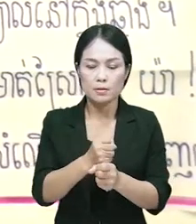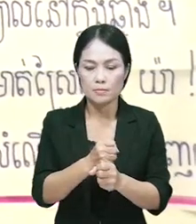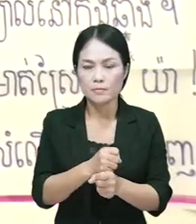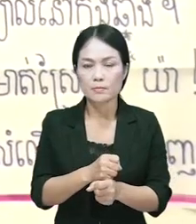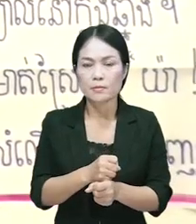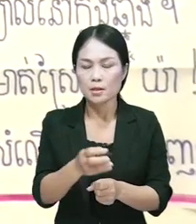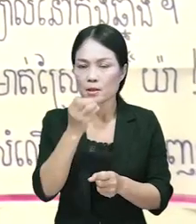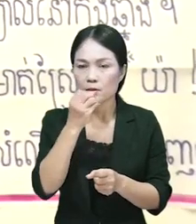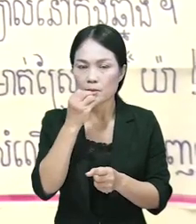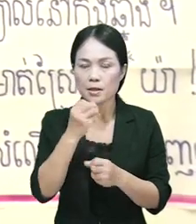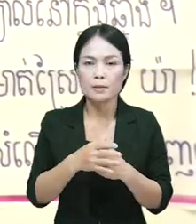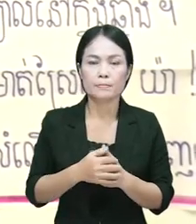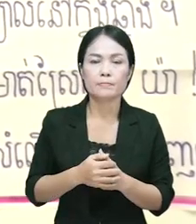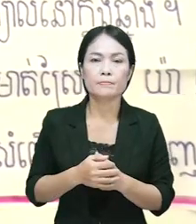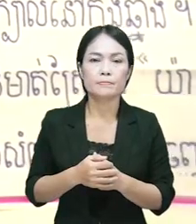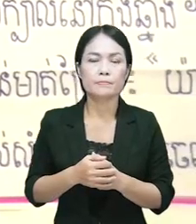ជាអាហារ